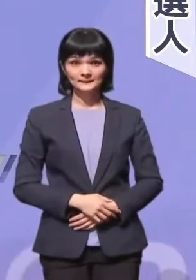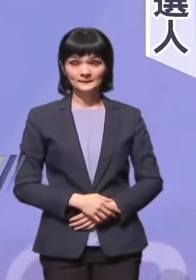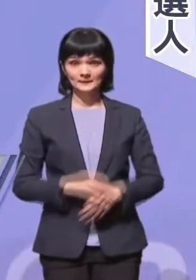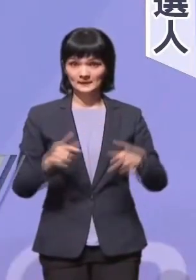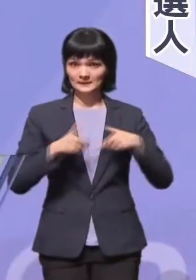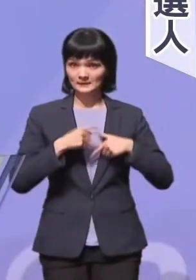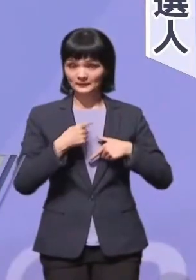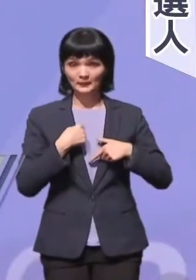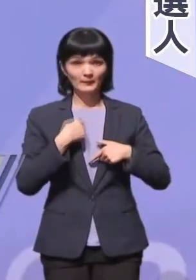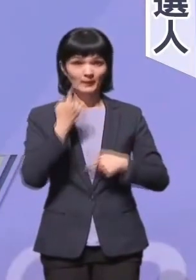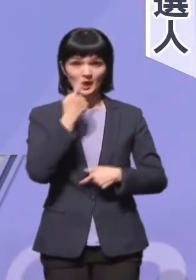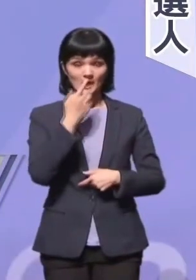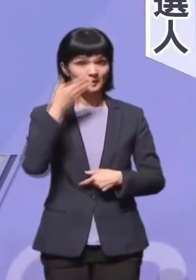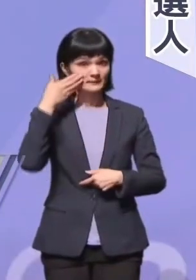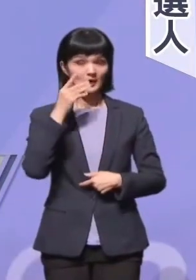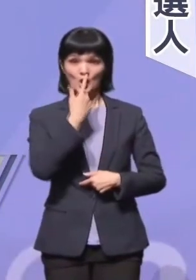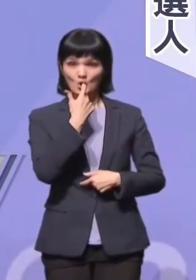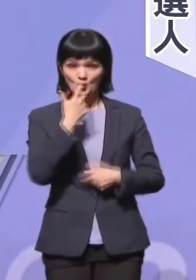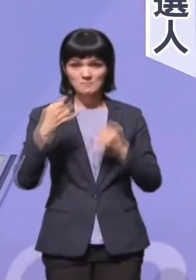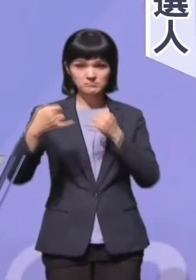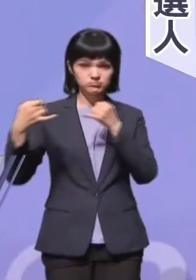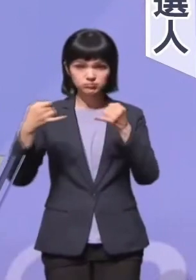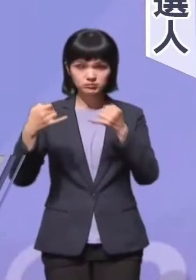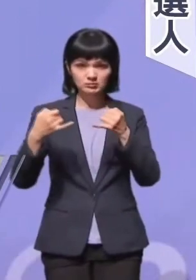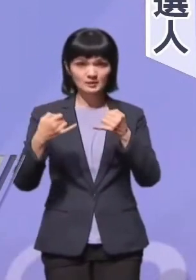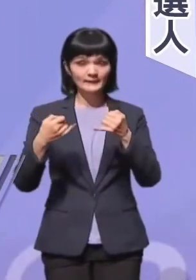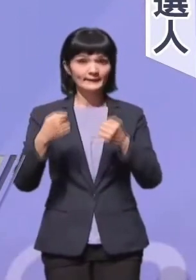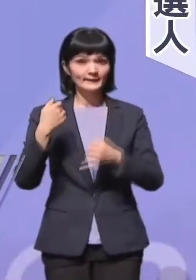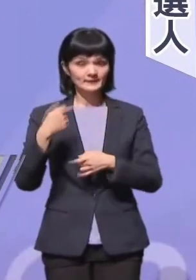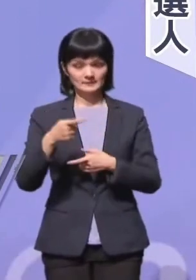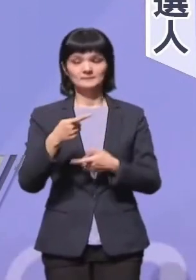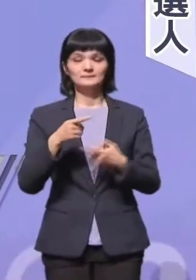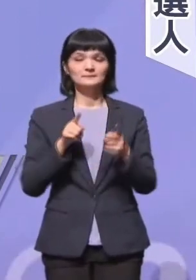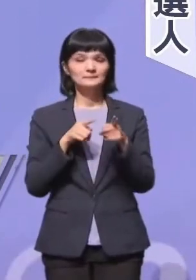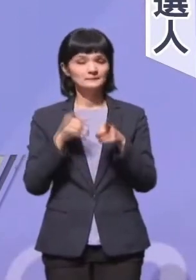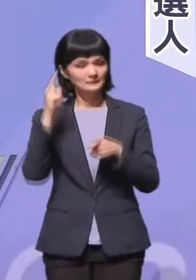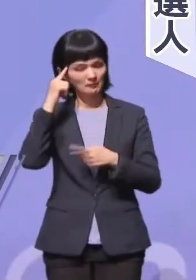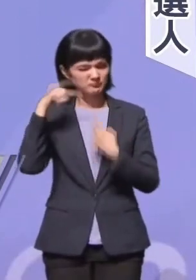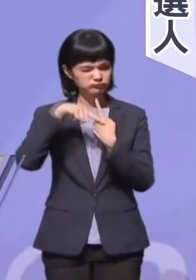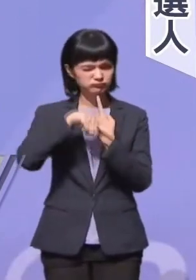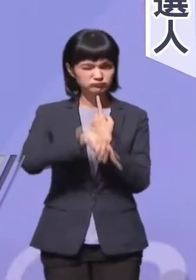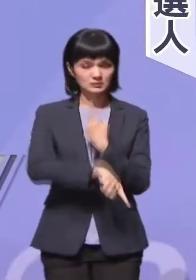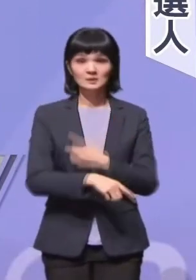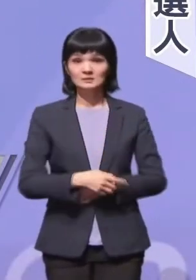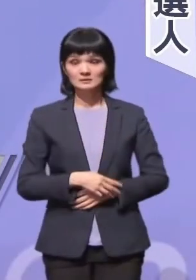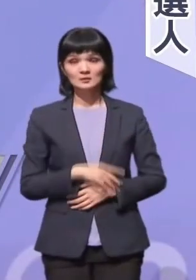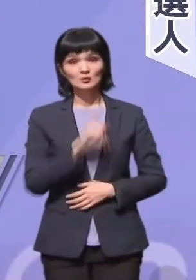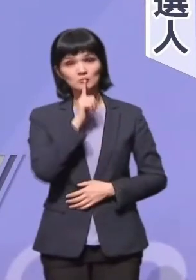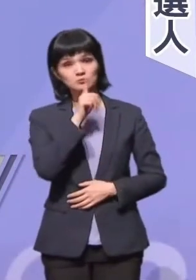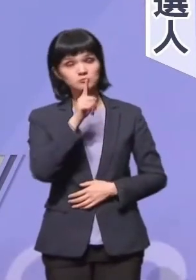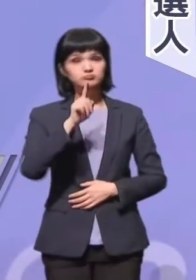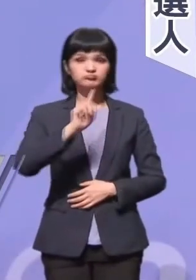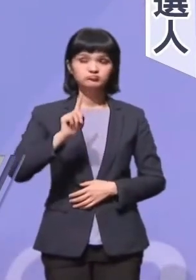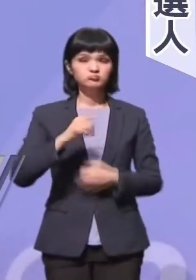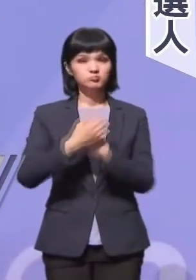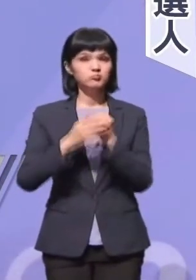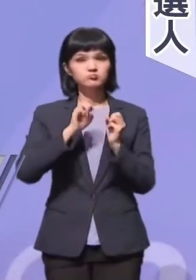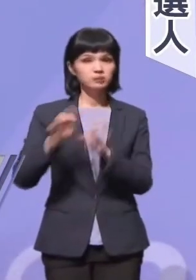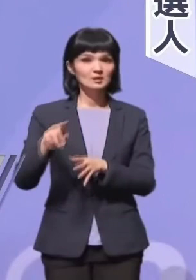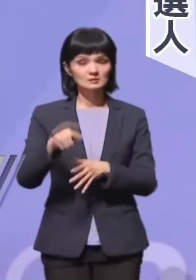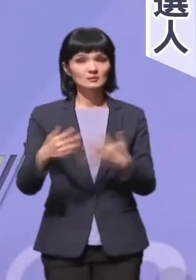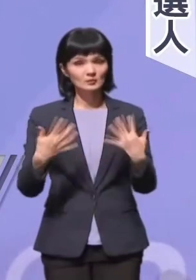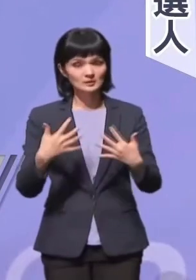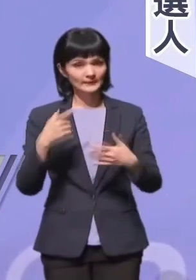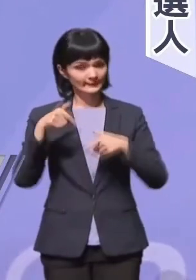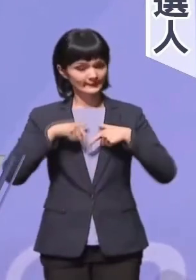中一直有蓝绿哦的人，才会一直纠结在颜色当中；嘴巴上一直在讨论弃保的人，心中才是真正在